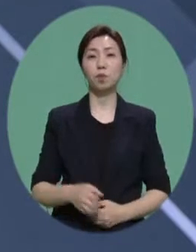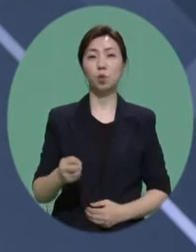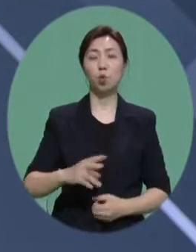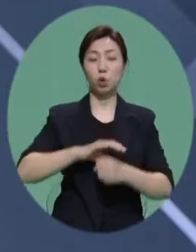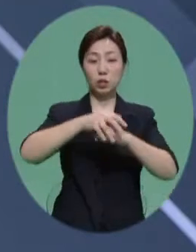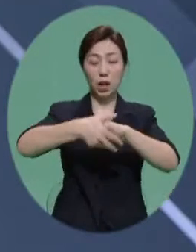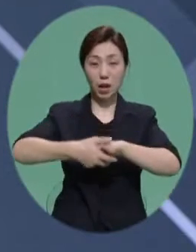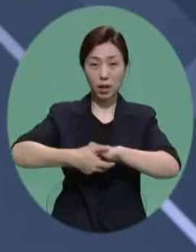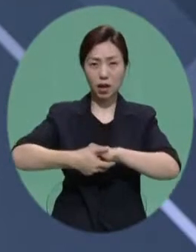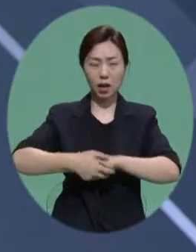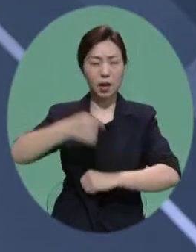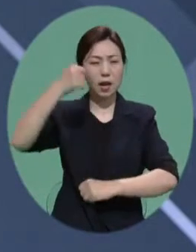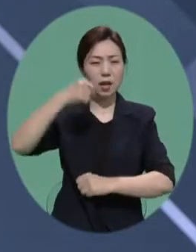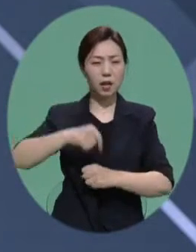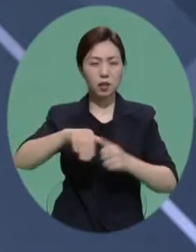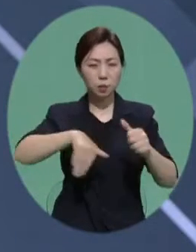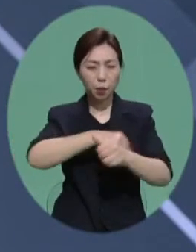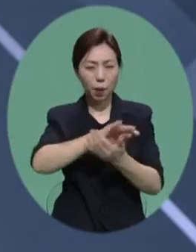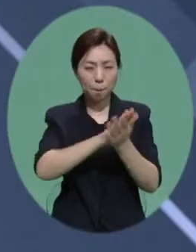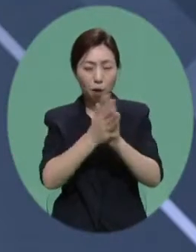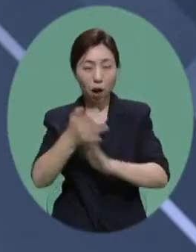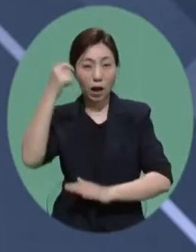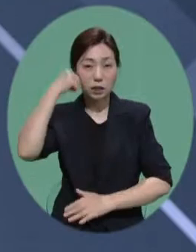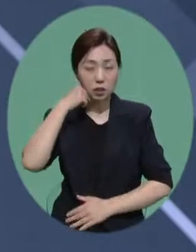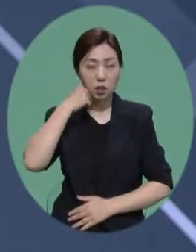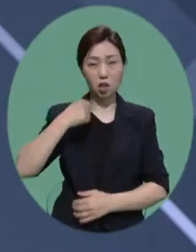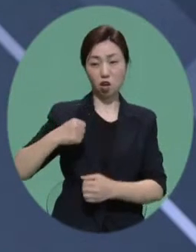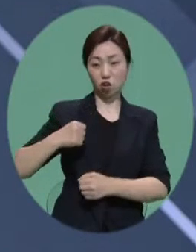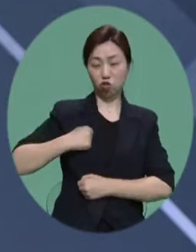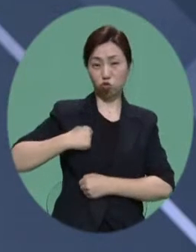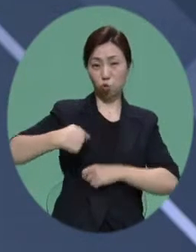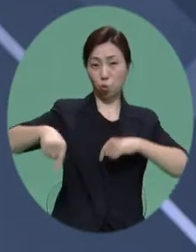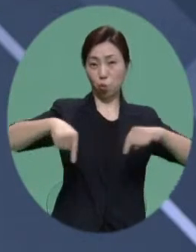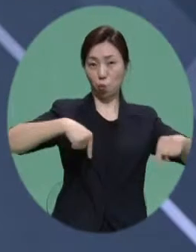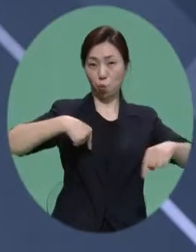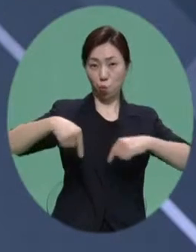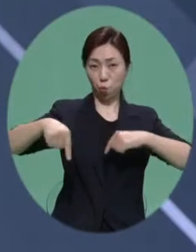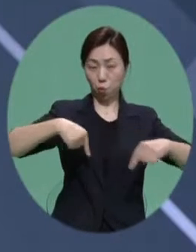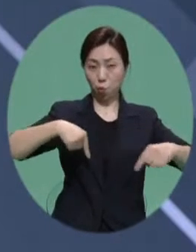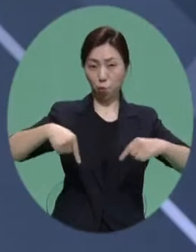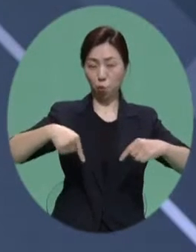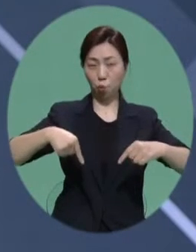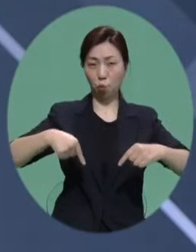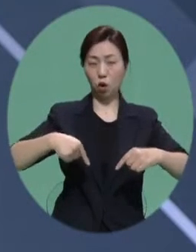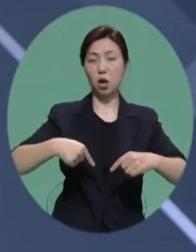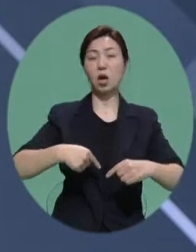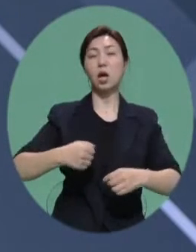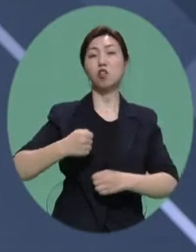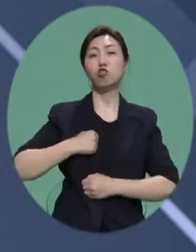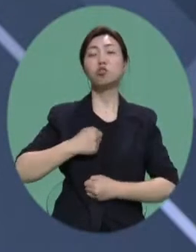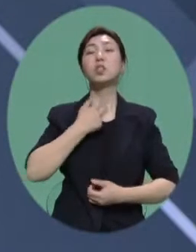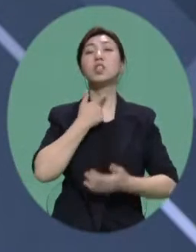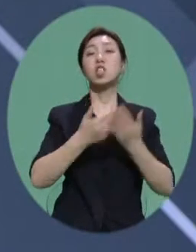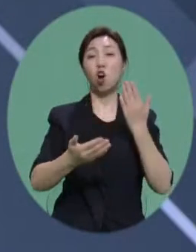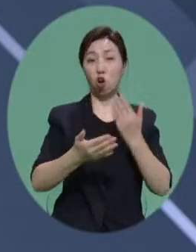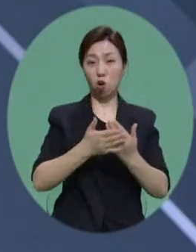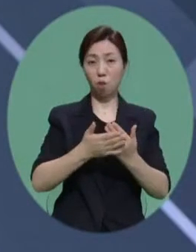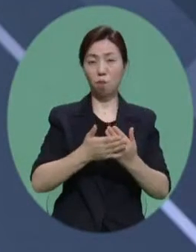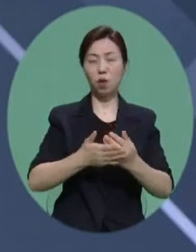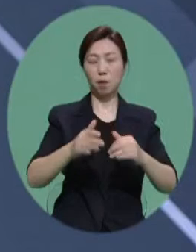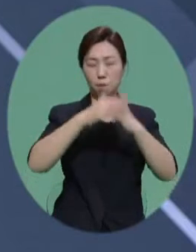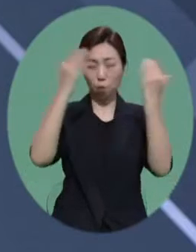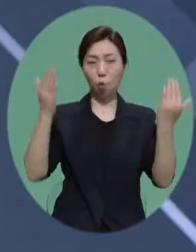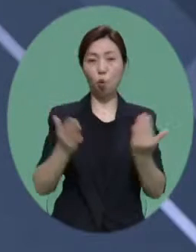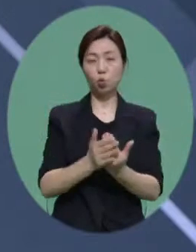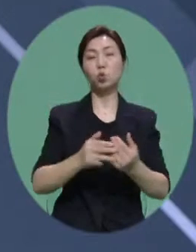감각 또한 국군 통수권을 자로서의 어 9 농무 경험까지 도 저는 필요하다고